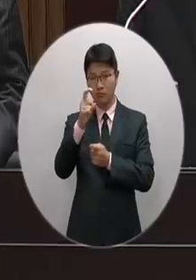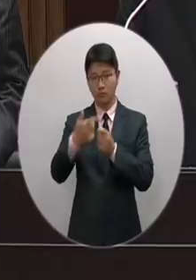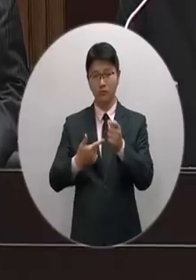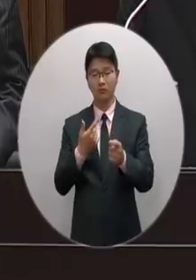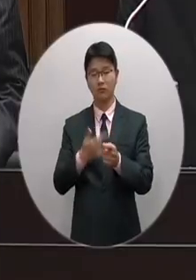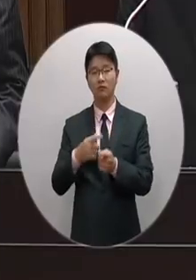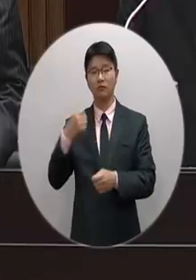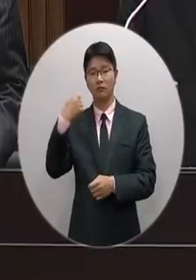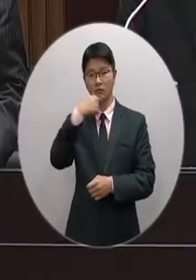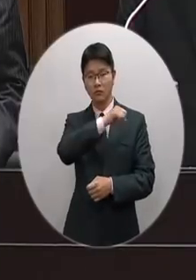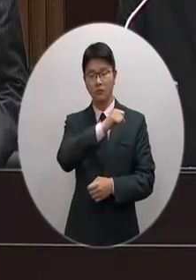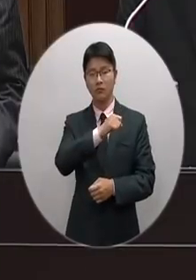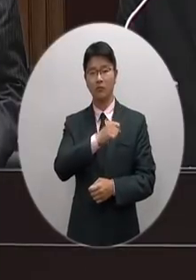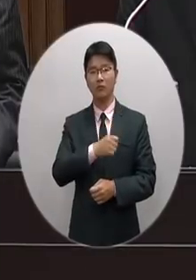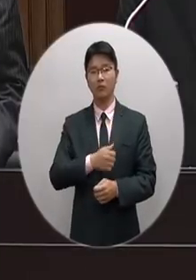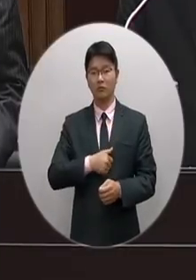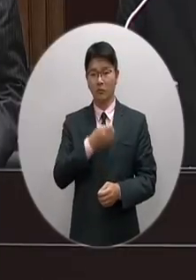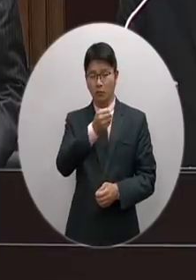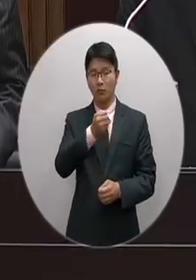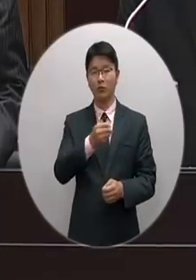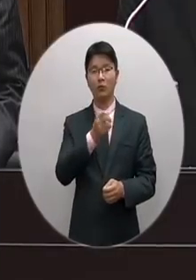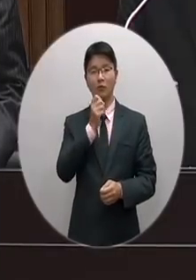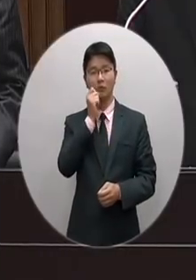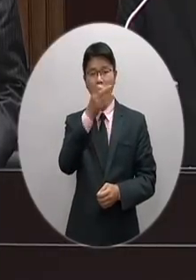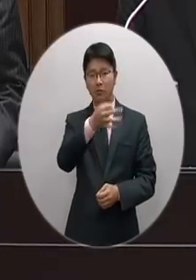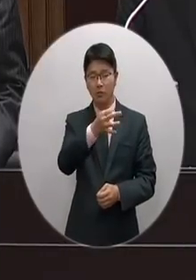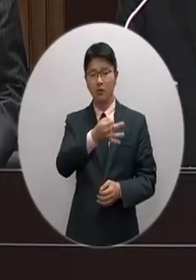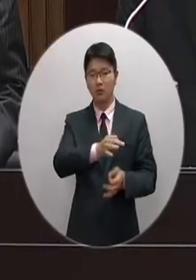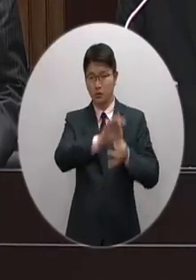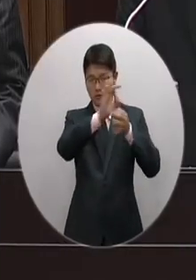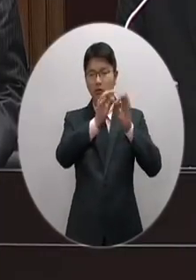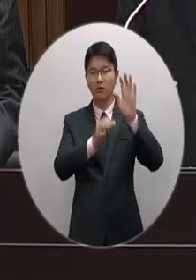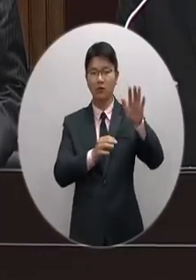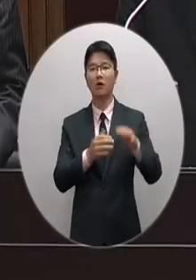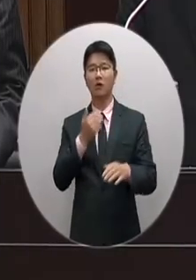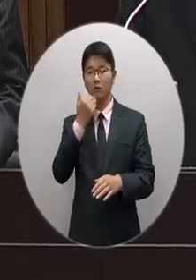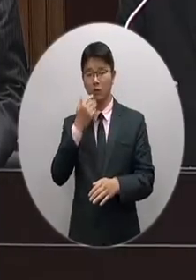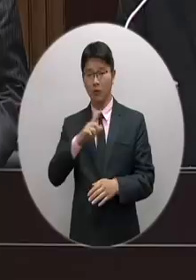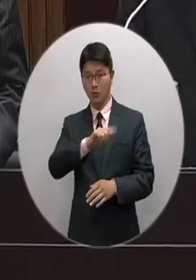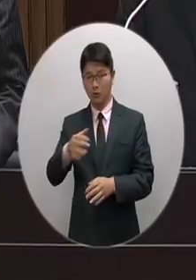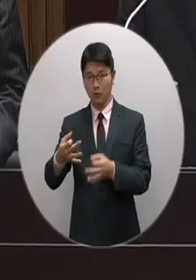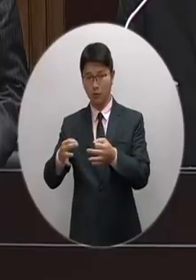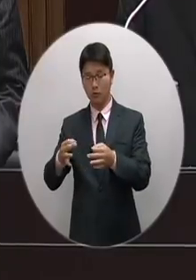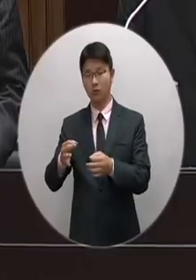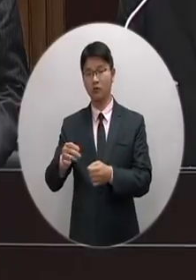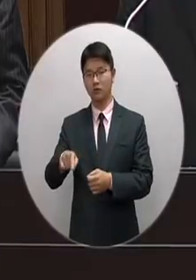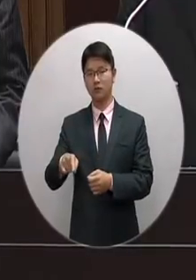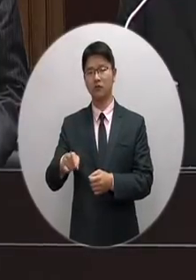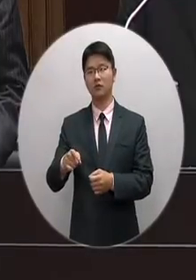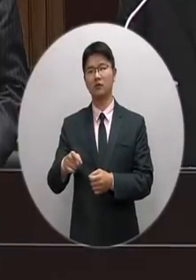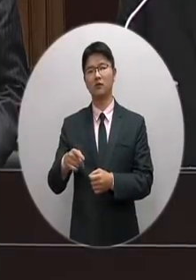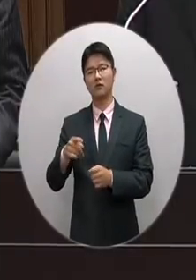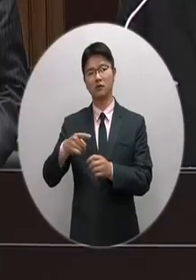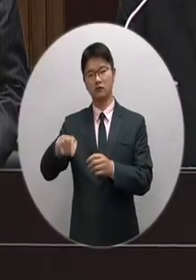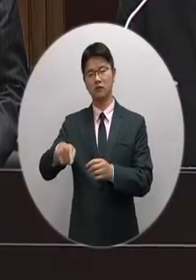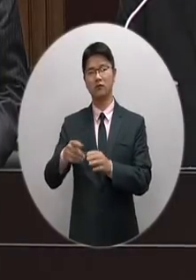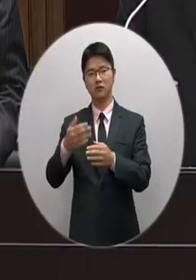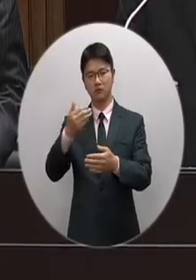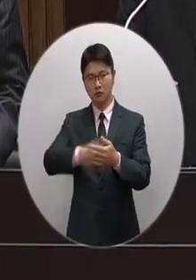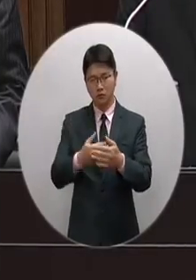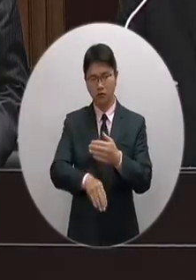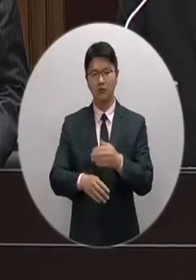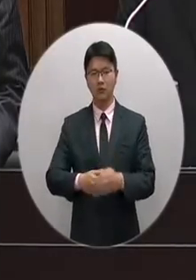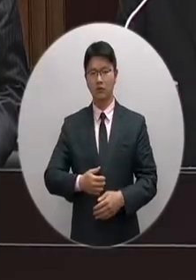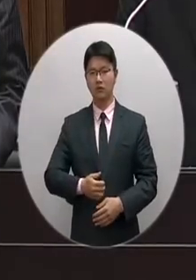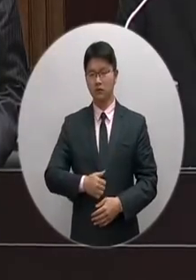台湾的名目薪资是有调升的，可是如果扣掉物价的指数，那他的实